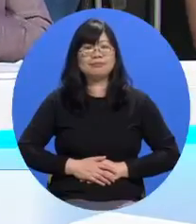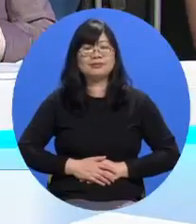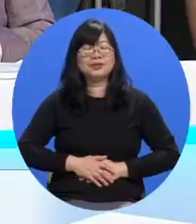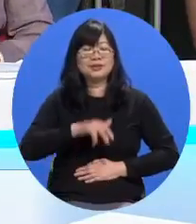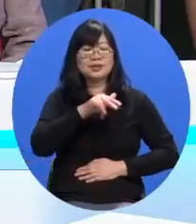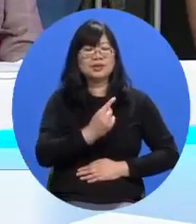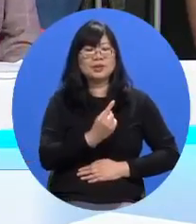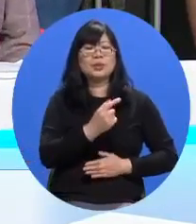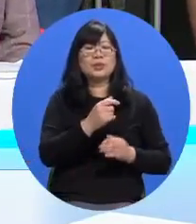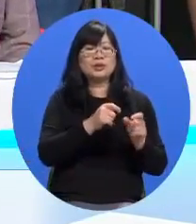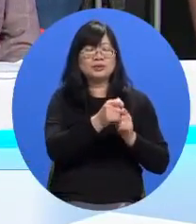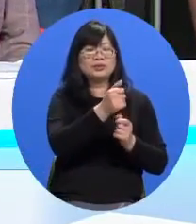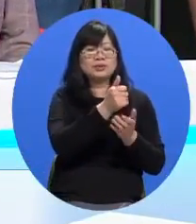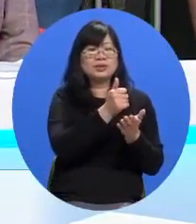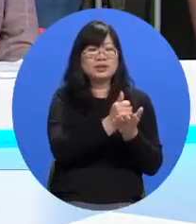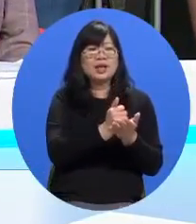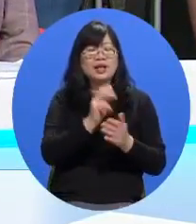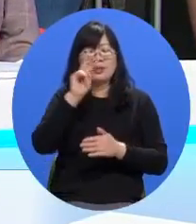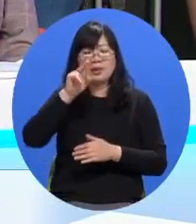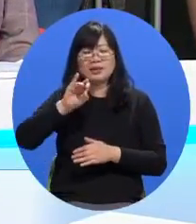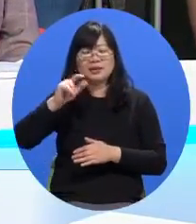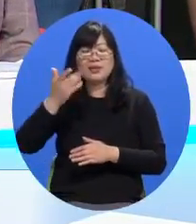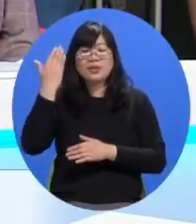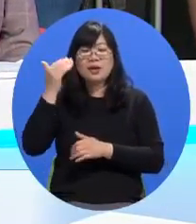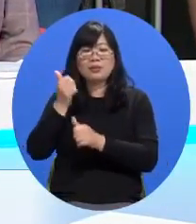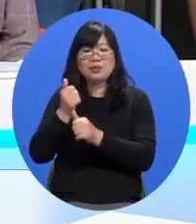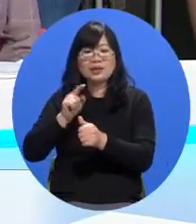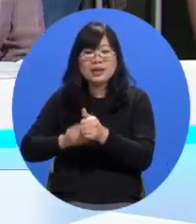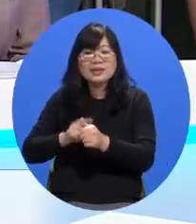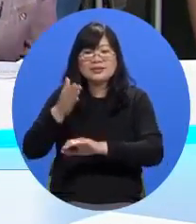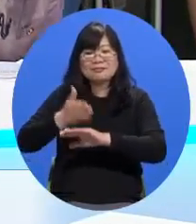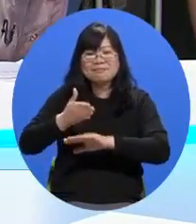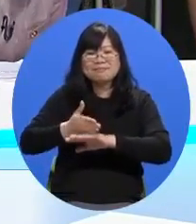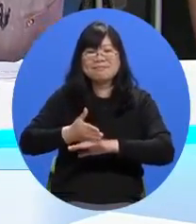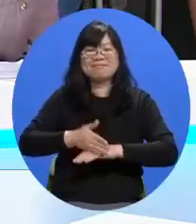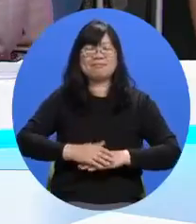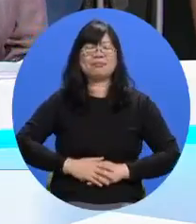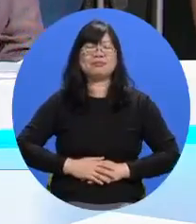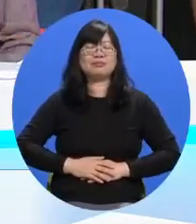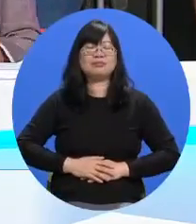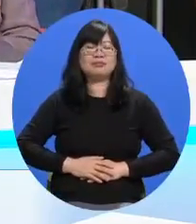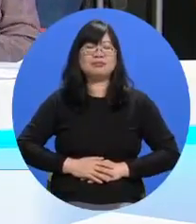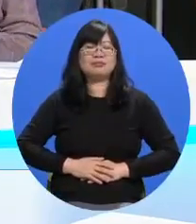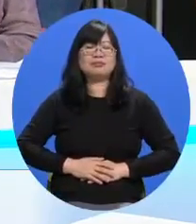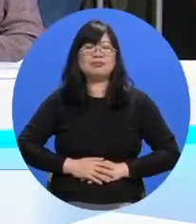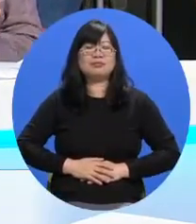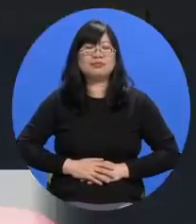조연희 부장님 그리고 박이선 전 부회장님 고맙습니다. 고맙습니다.